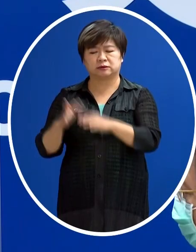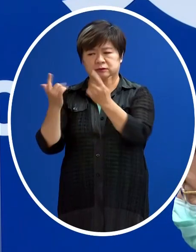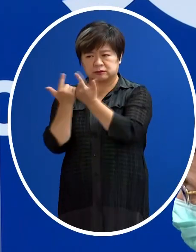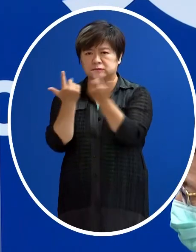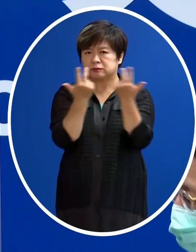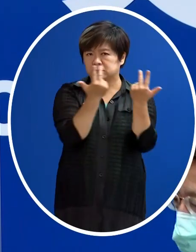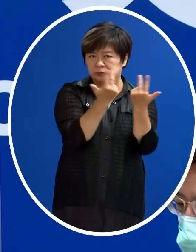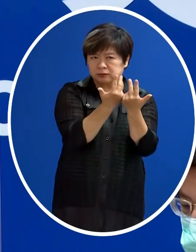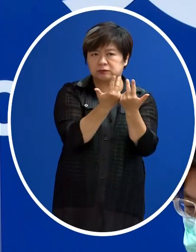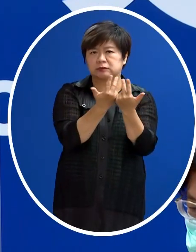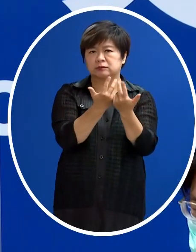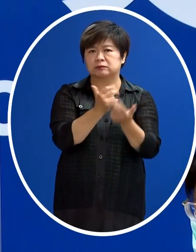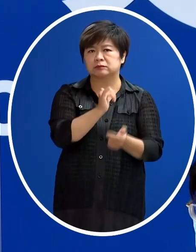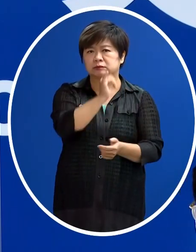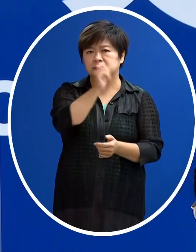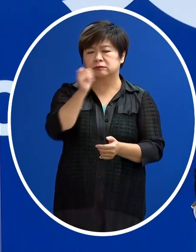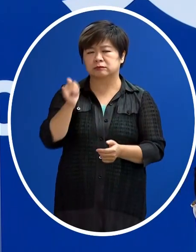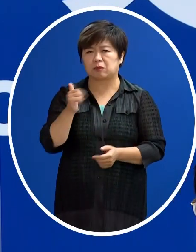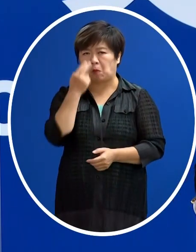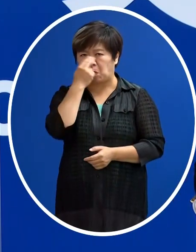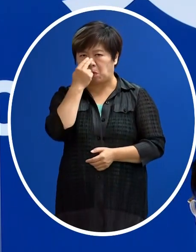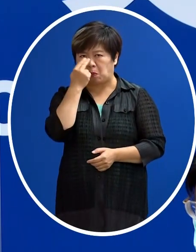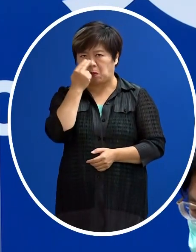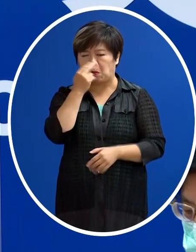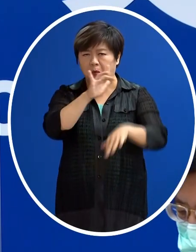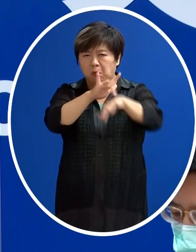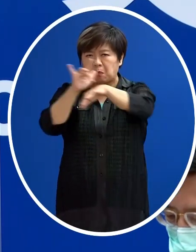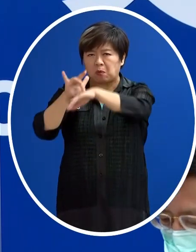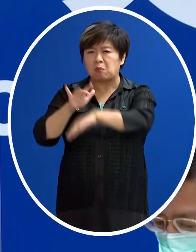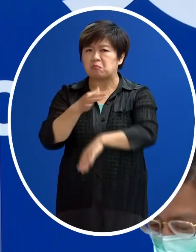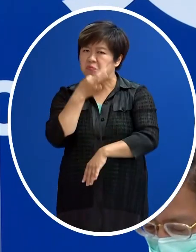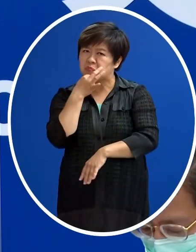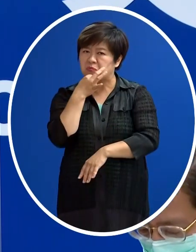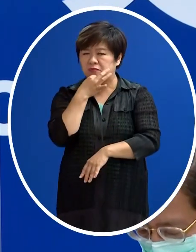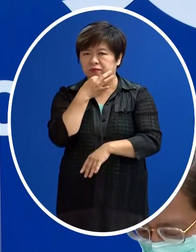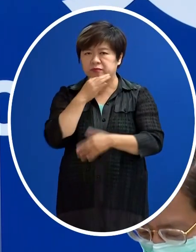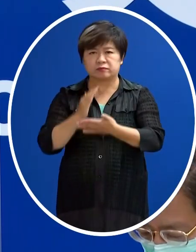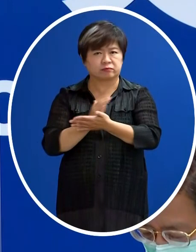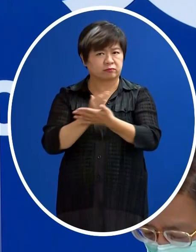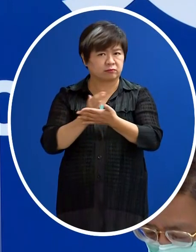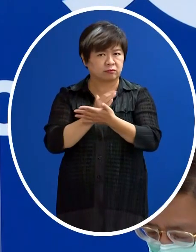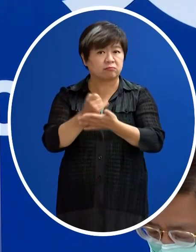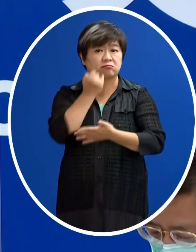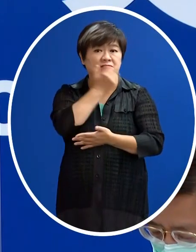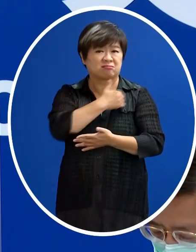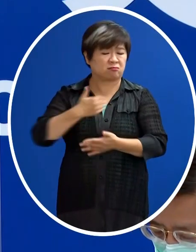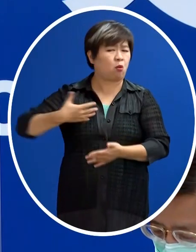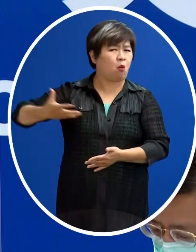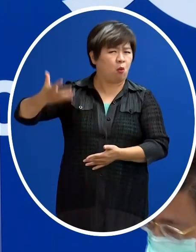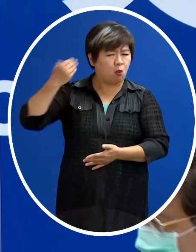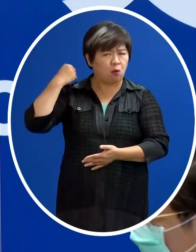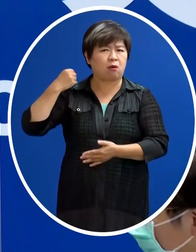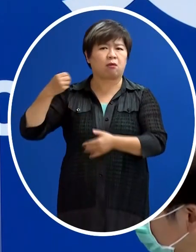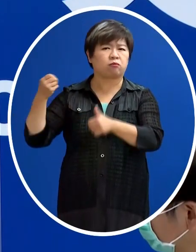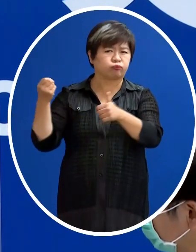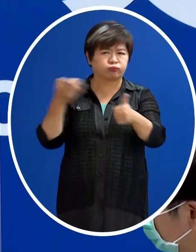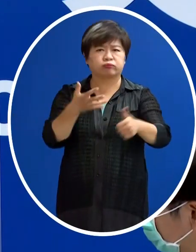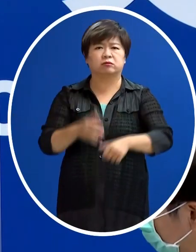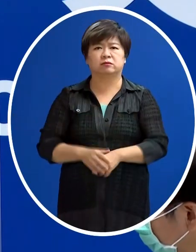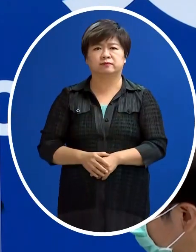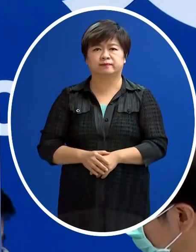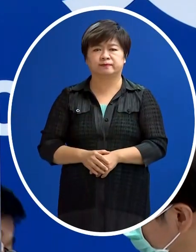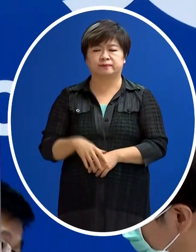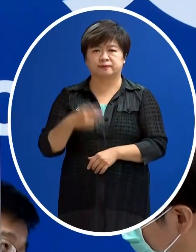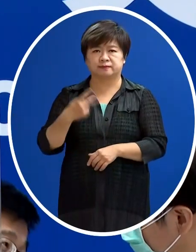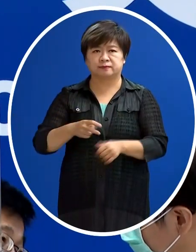些双北的这些风险地区，那所以研判起来说不定是有可能是旧案，不过我们还会再搭配它后续的一